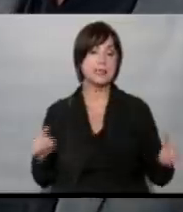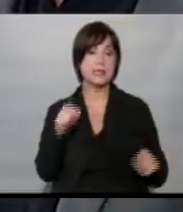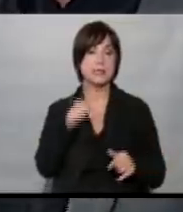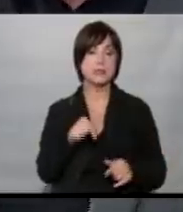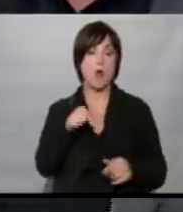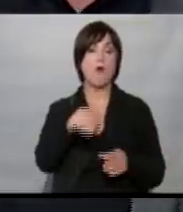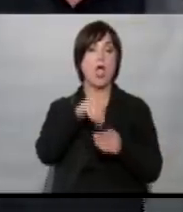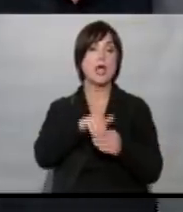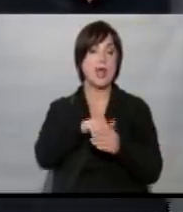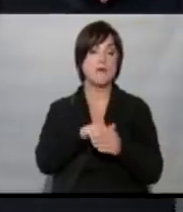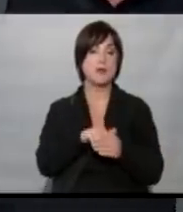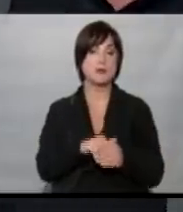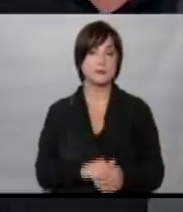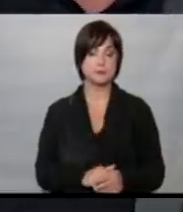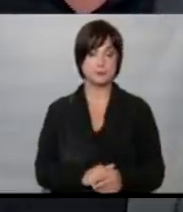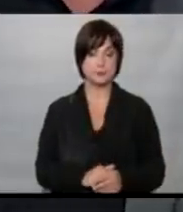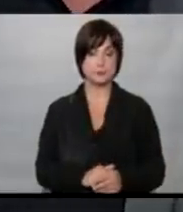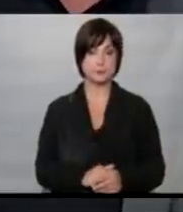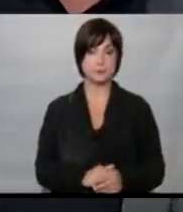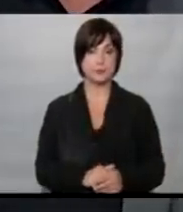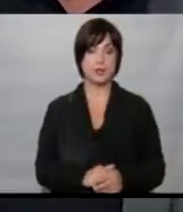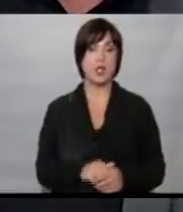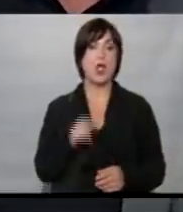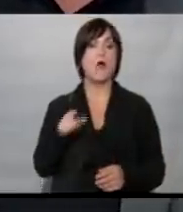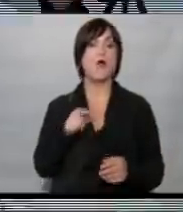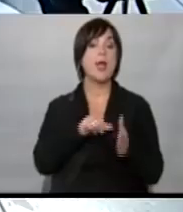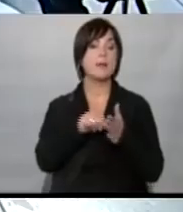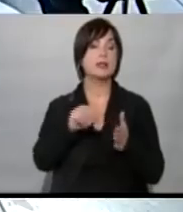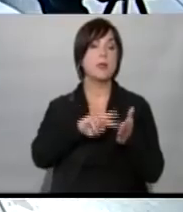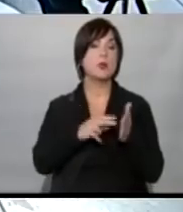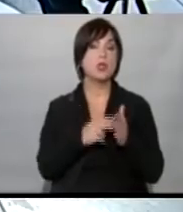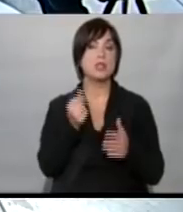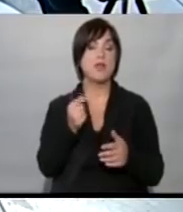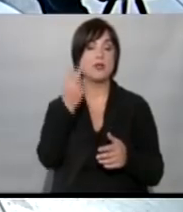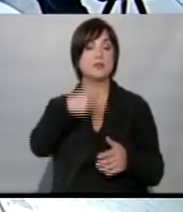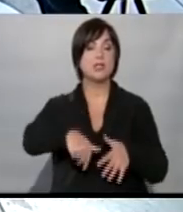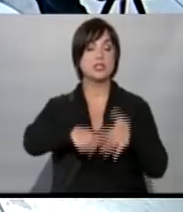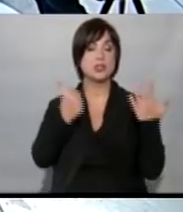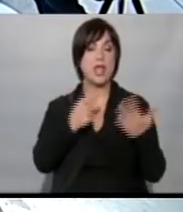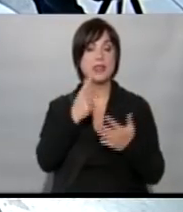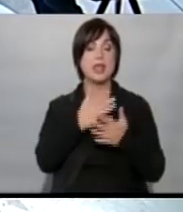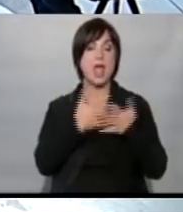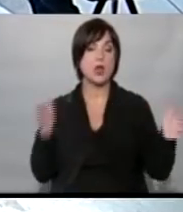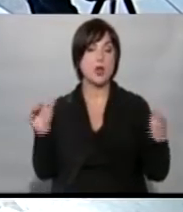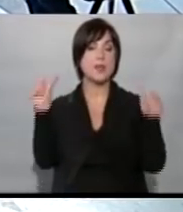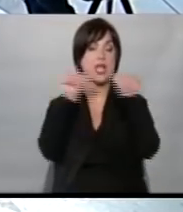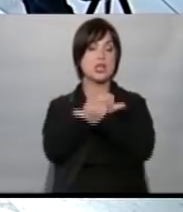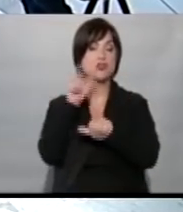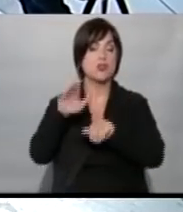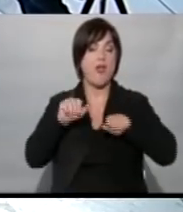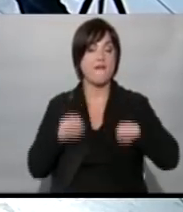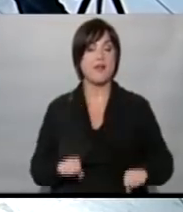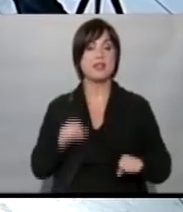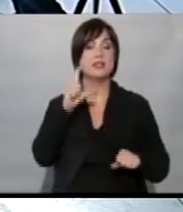со овој референдум и тој референдум? Да, ја платија политичката цена во 2006 година. Добро. Една од најголемите грешки на тогашната влада